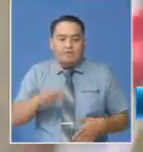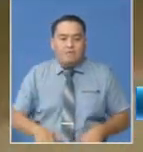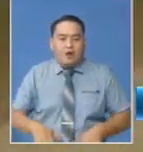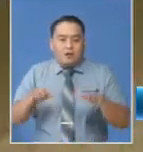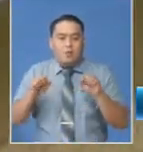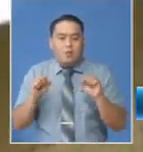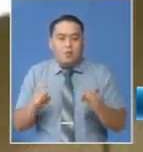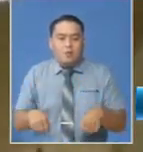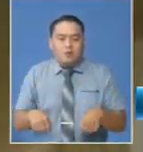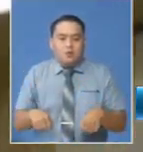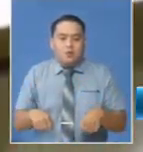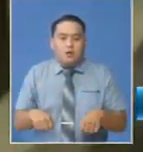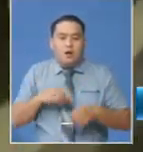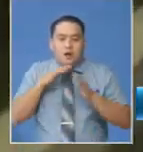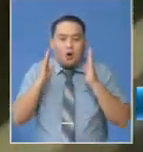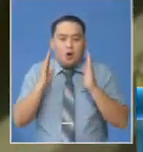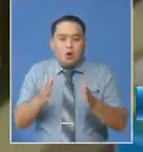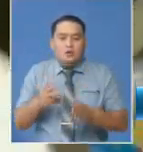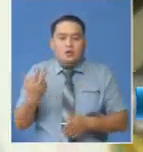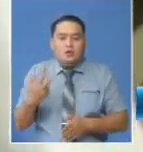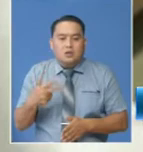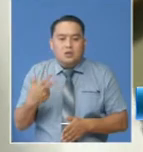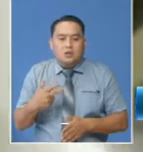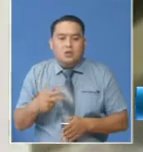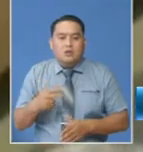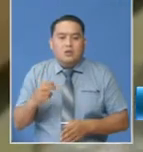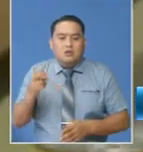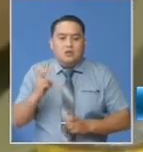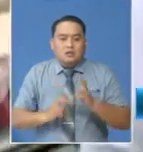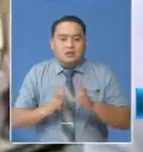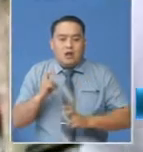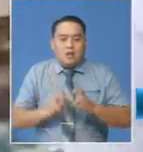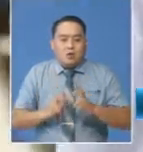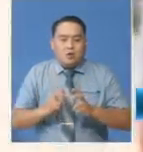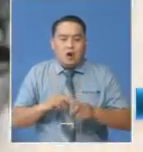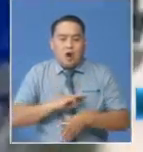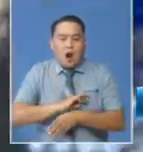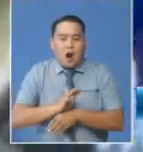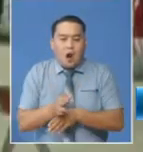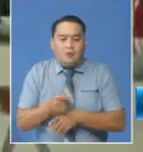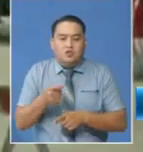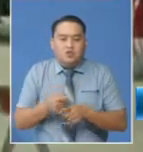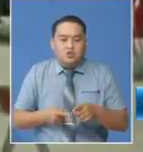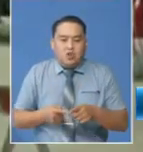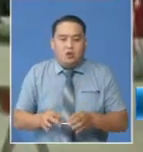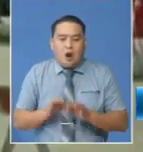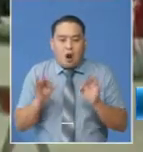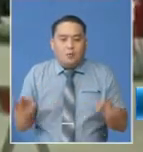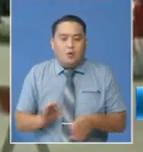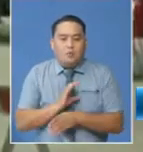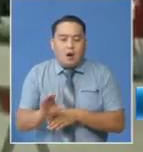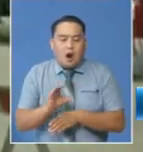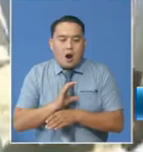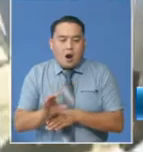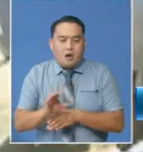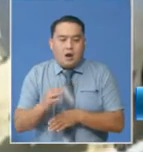Техасе и Луизиане сосредоточено около 30 нефтеперерабатывающих заводов. Они обеспечивают треть от общего объема производства